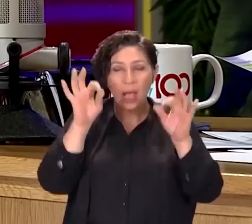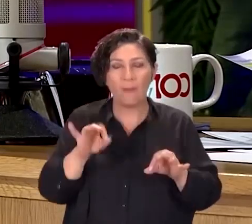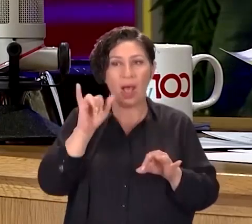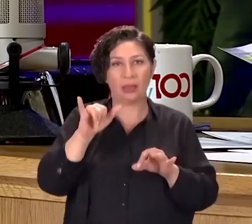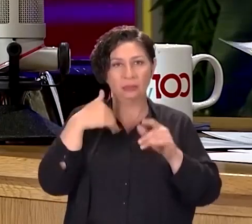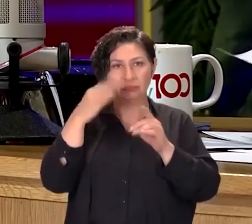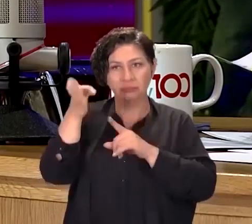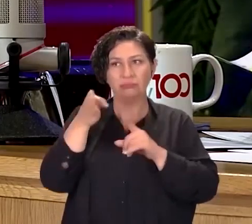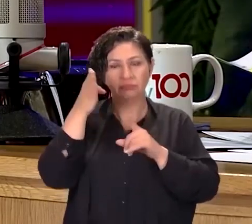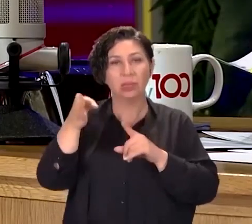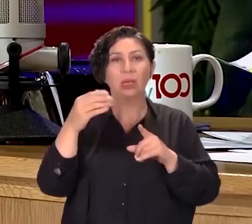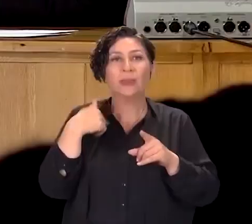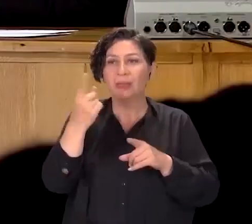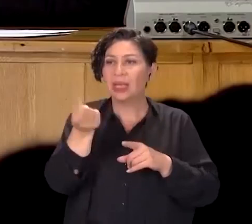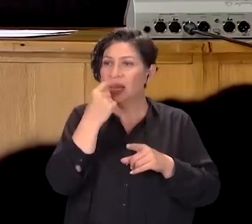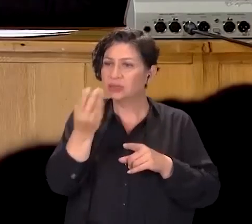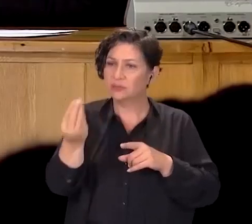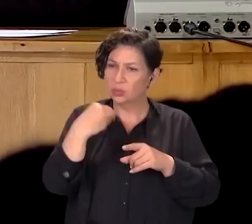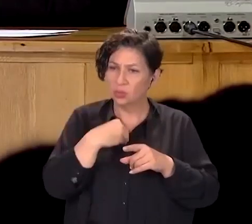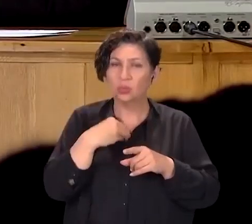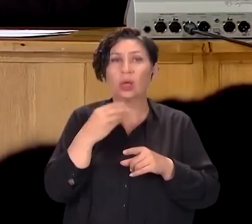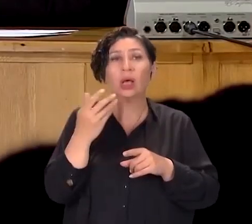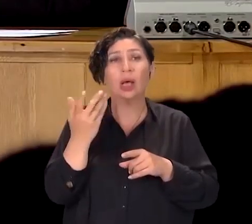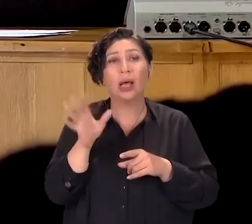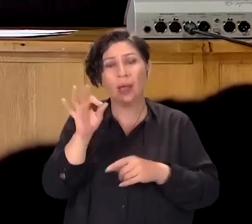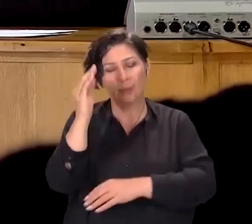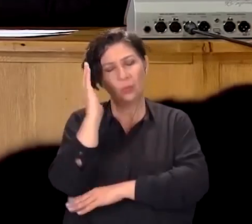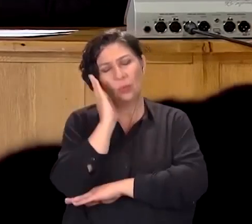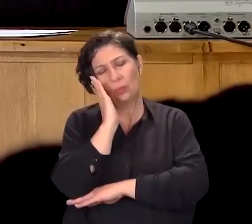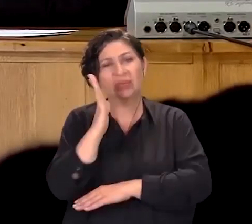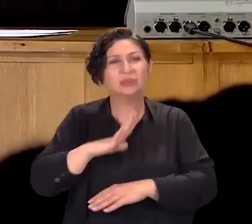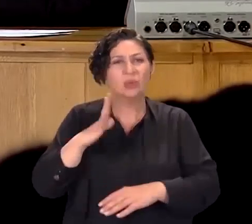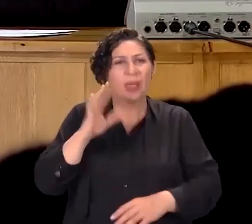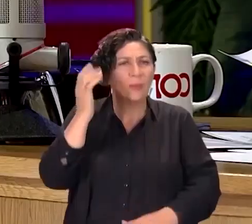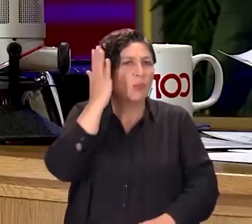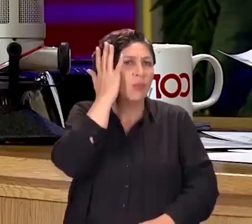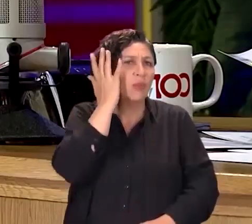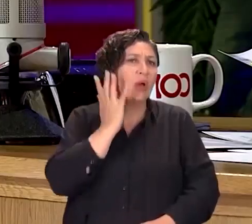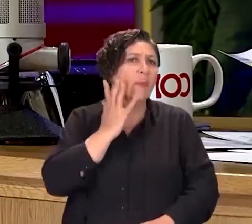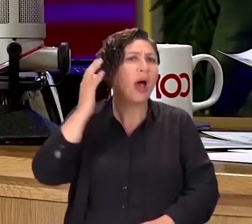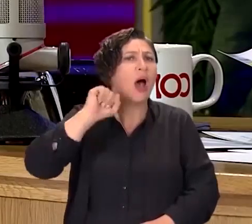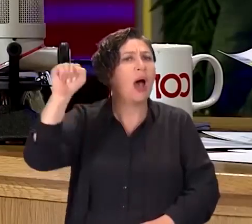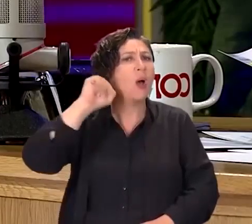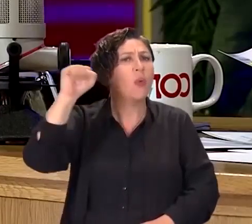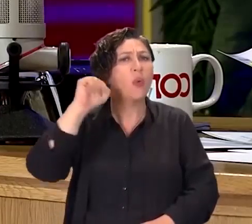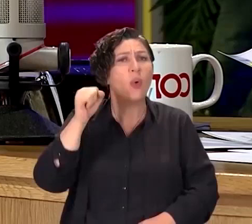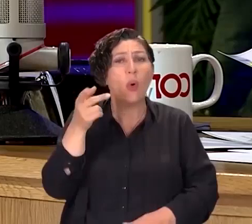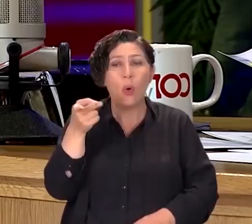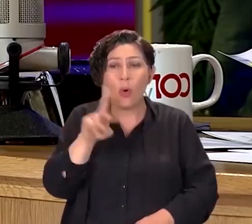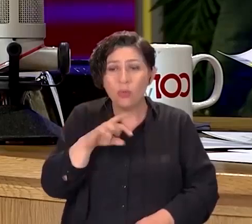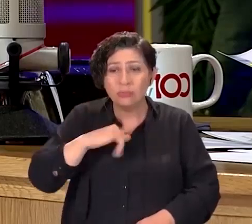aynı kişiydi. Bana bir ilaç veriyordu ama hep uyumak istiyordum, hep buram ağrıyordu. Artık